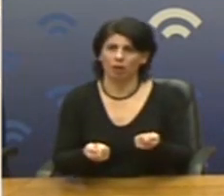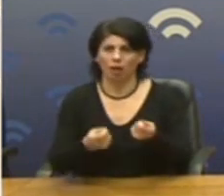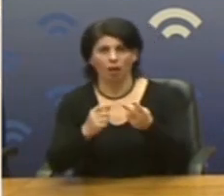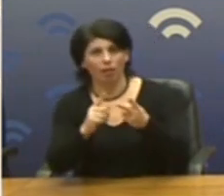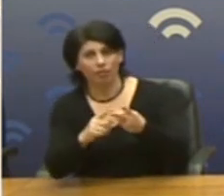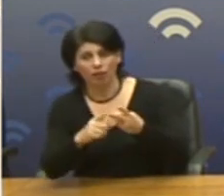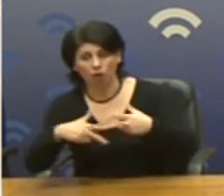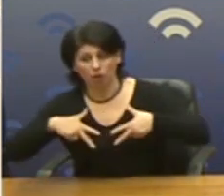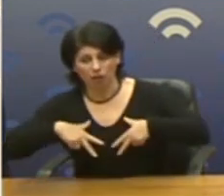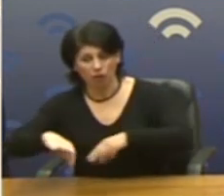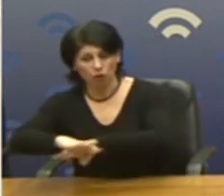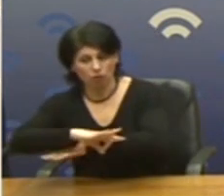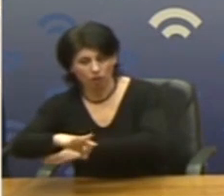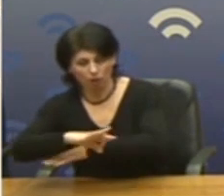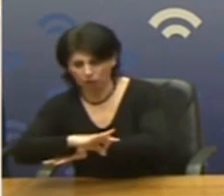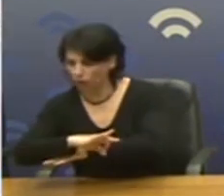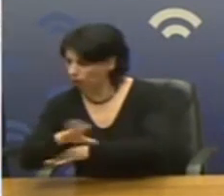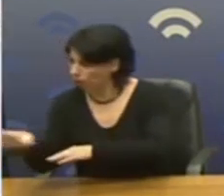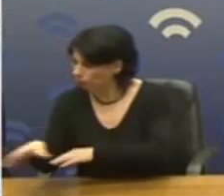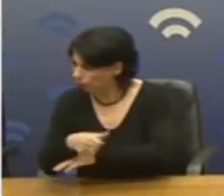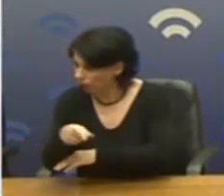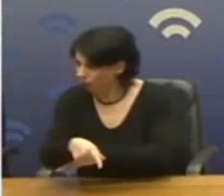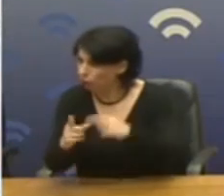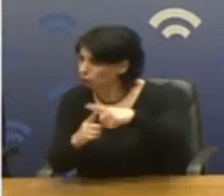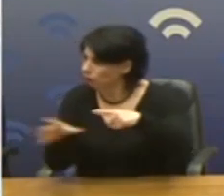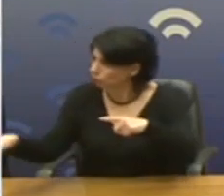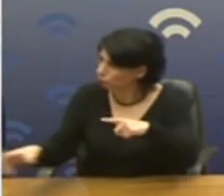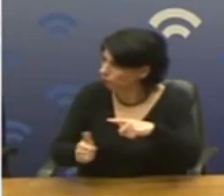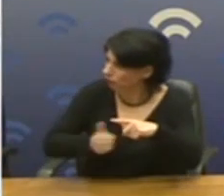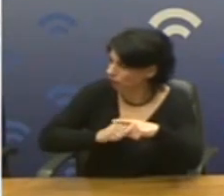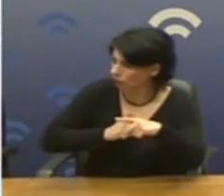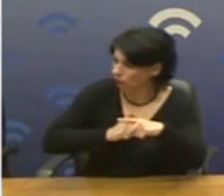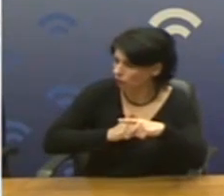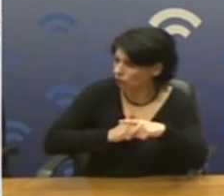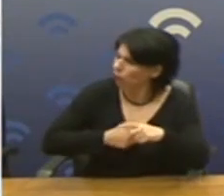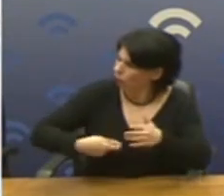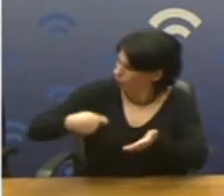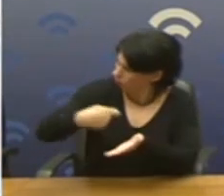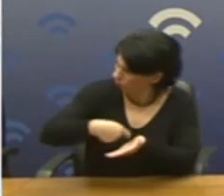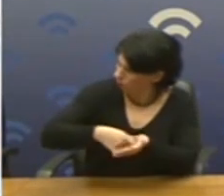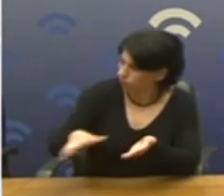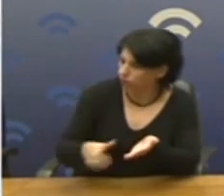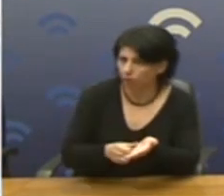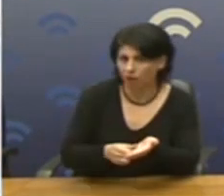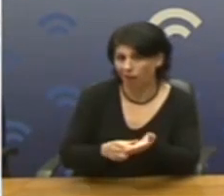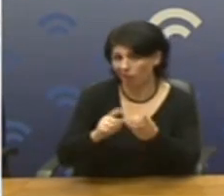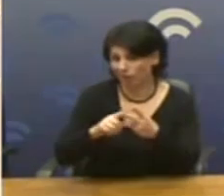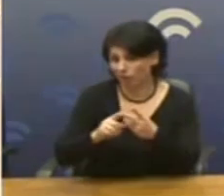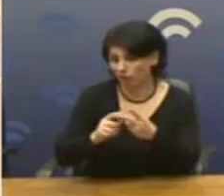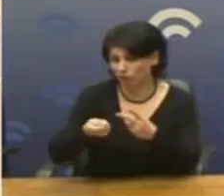κρατικό σχεδιασμό πολύτιμους πόρους, ενώ ταυτόχρονα αυξάνουν και τον κίνδυνο